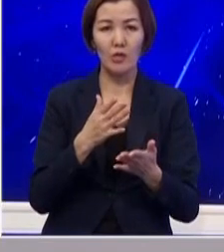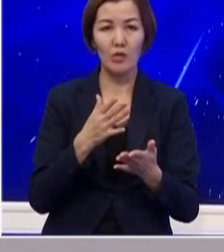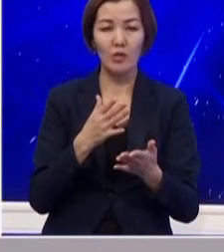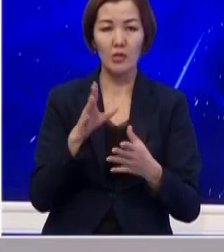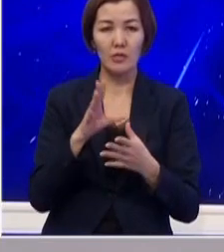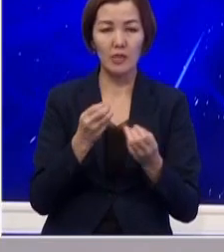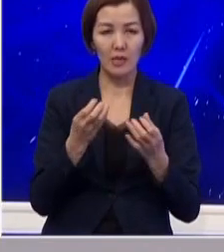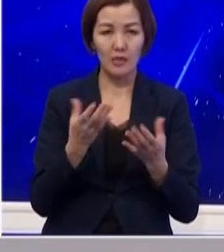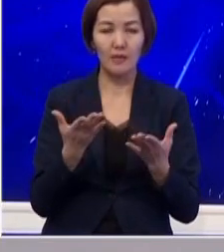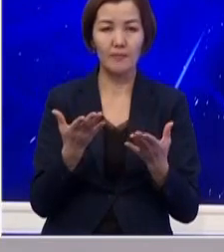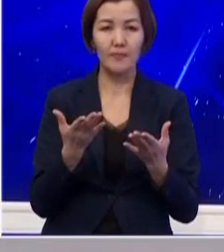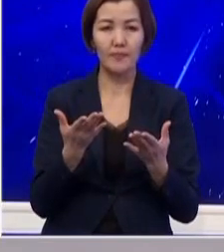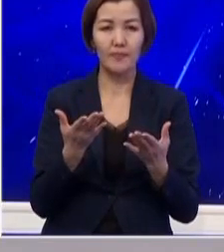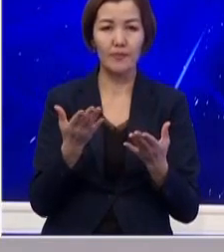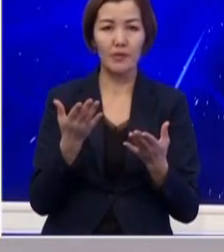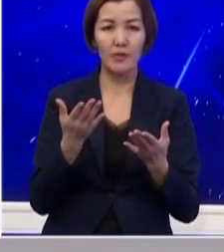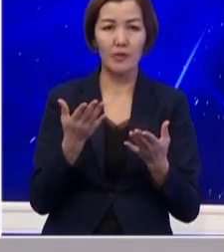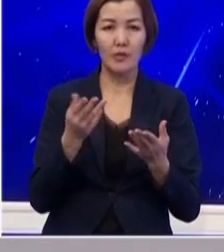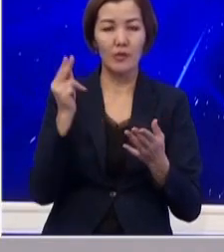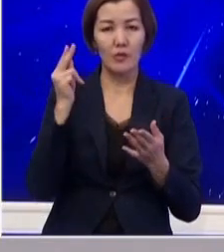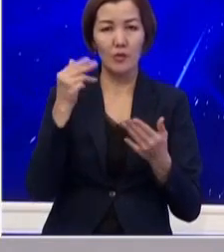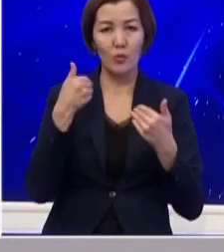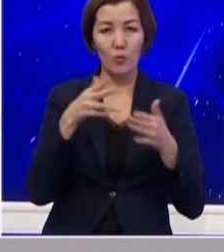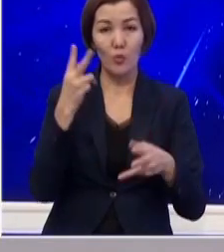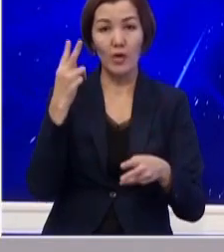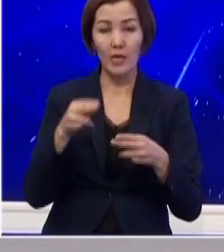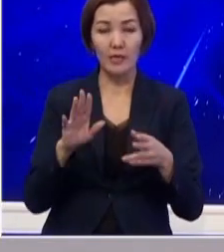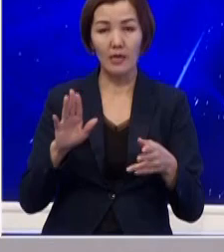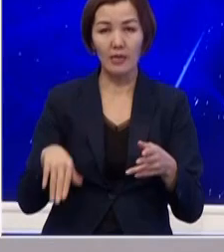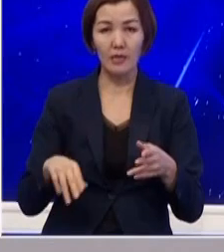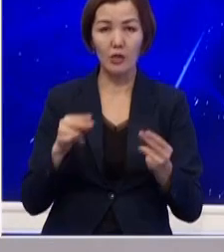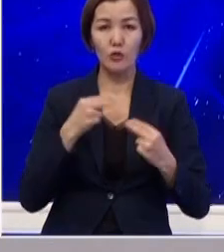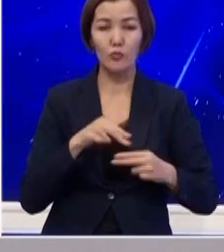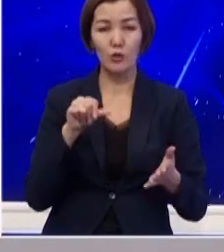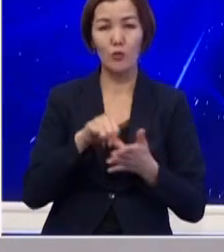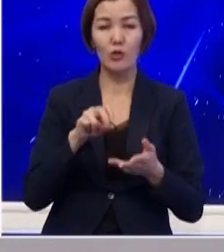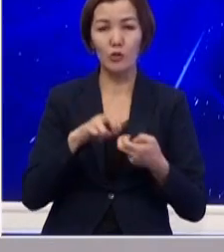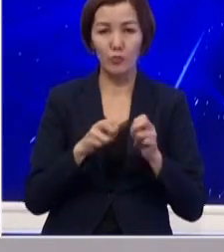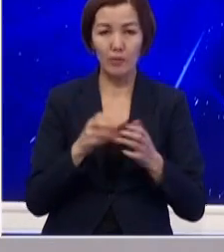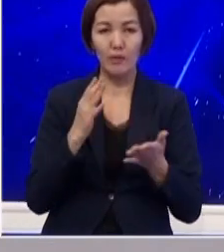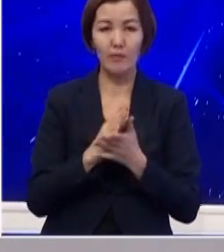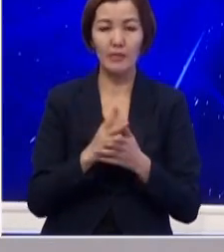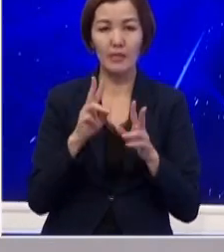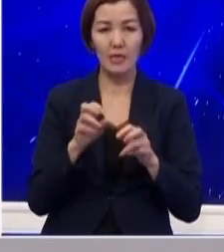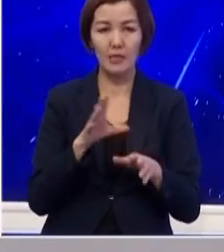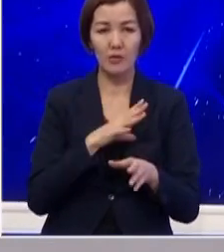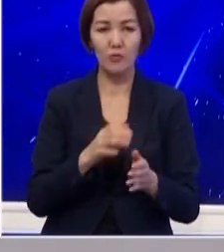сонымен қатар оқуларын аяқтағаннан кейін жұмысқа орналасу мәселесі